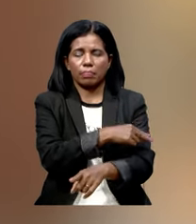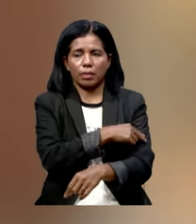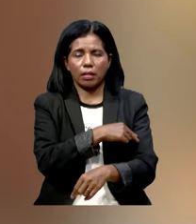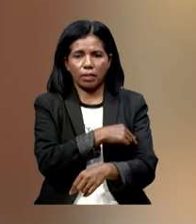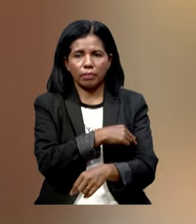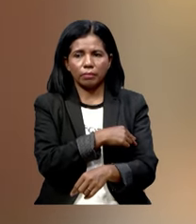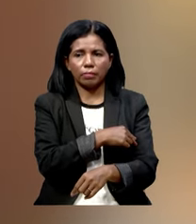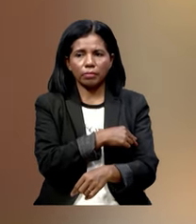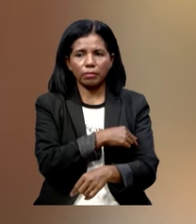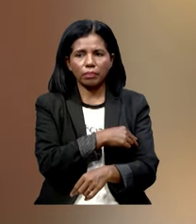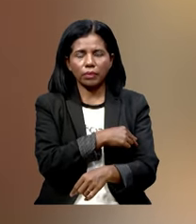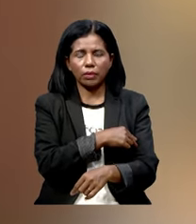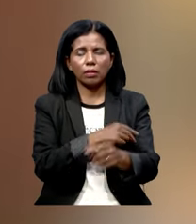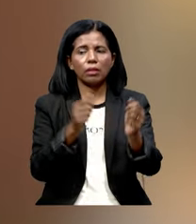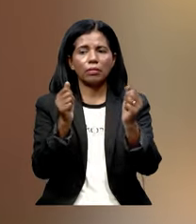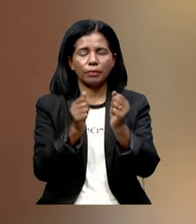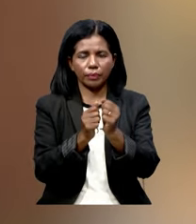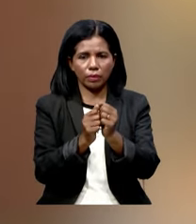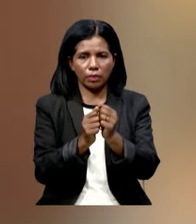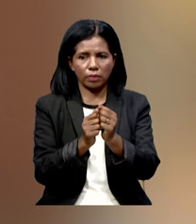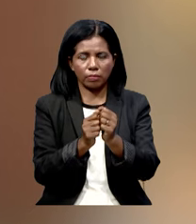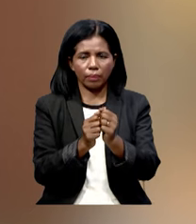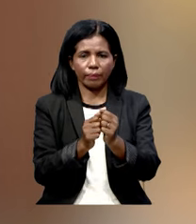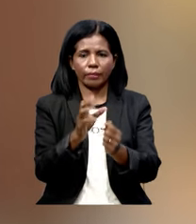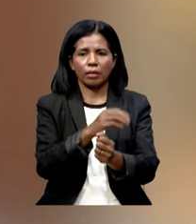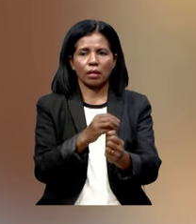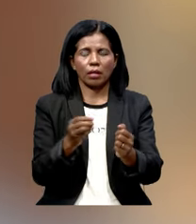e hoy ho buat hirek nema